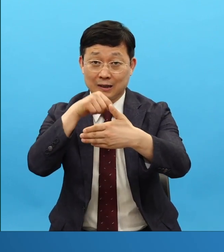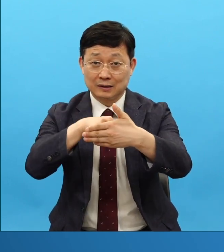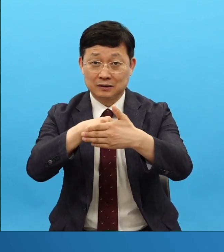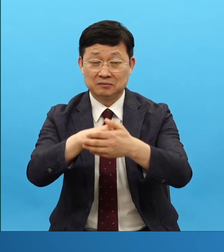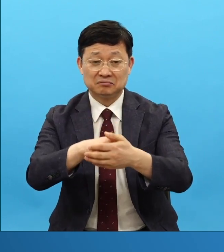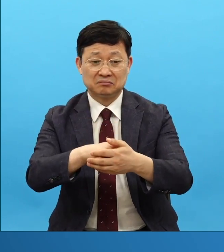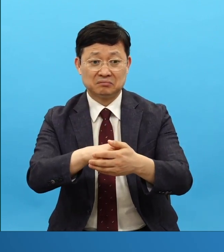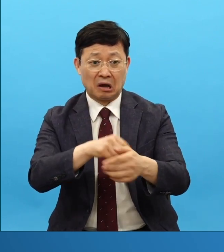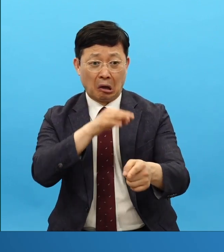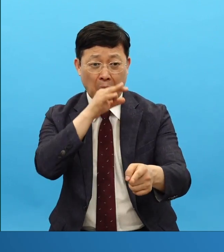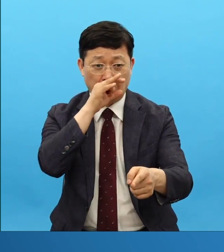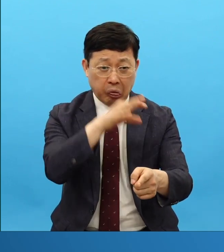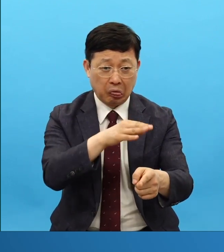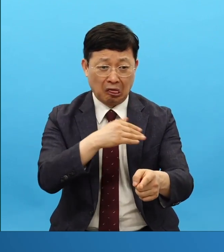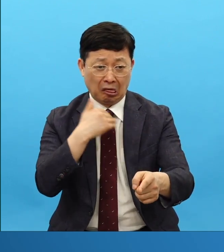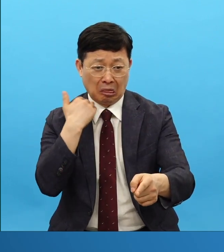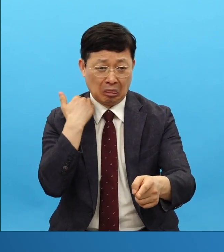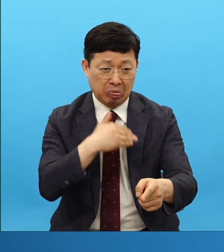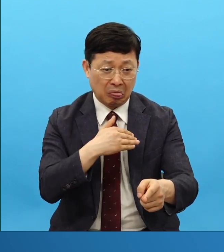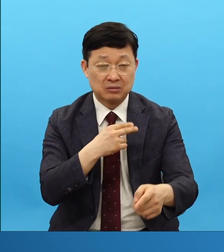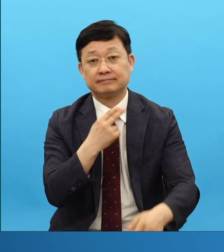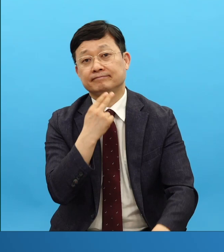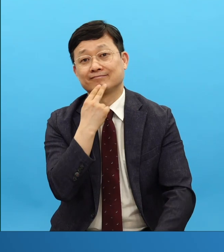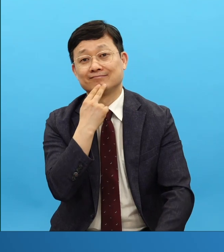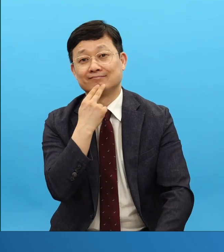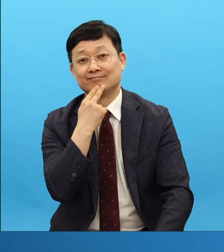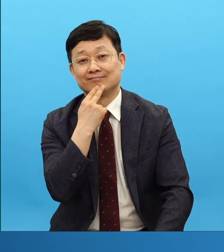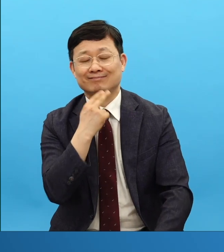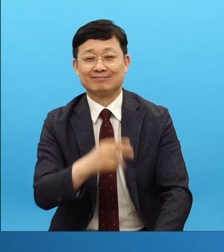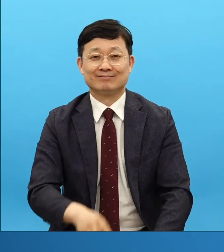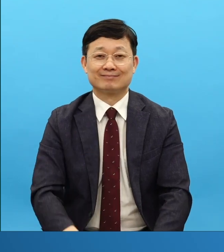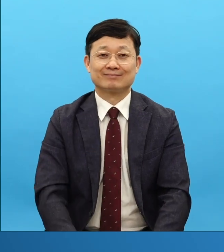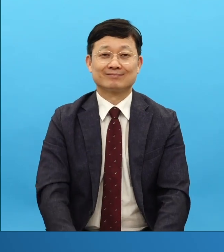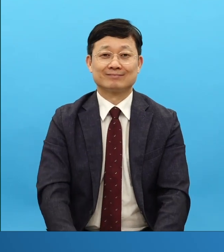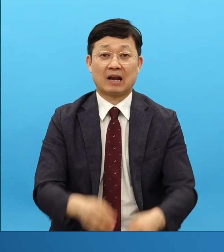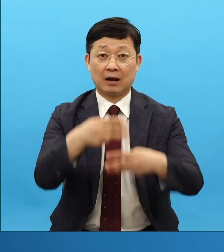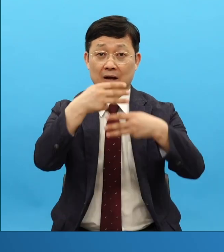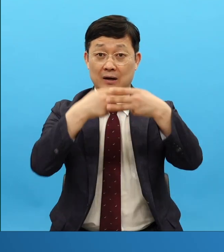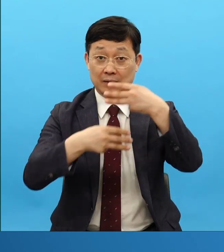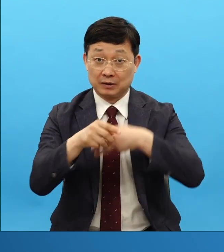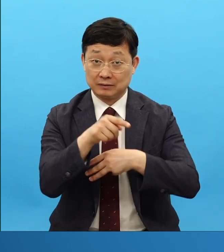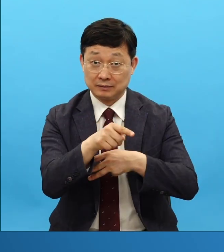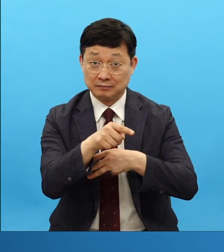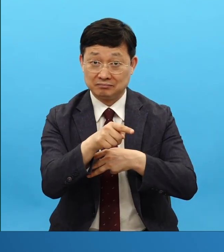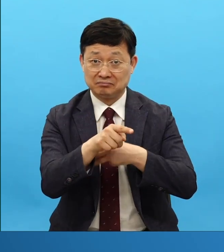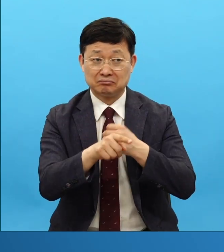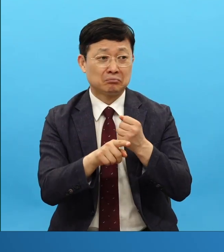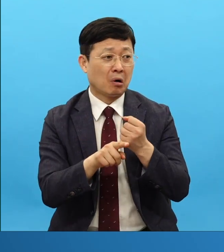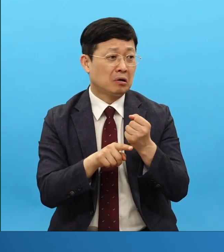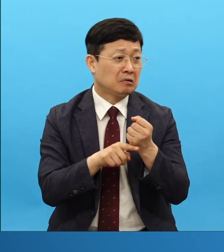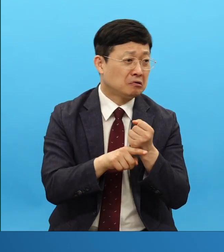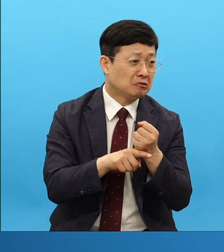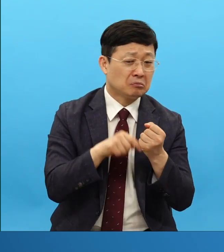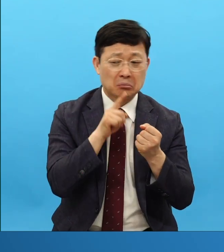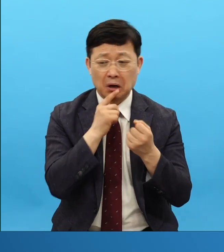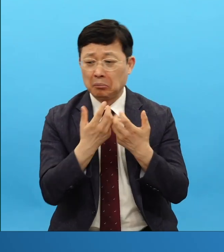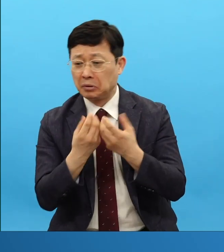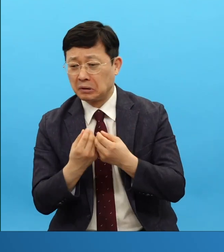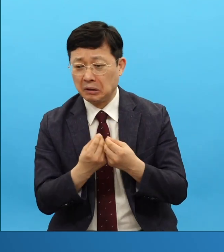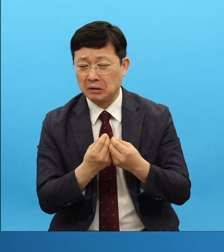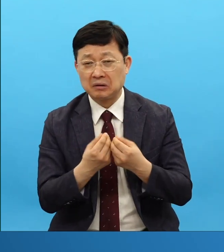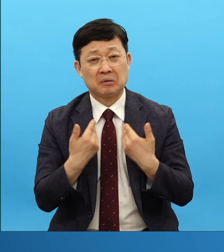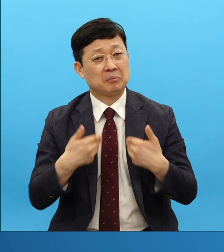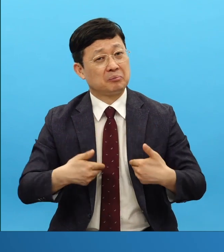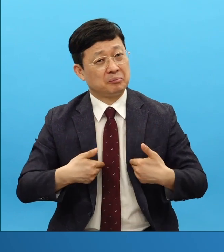불가능 없습니다. And remnants in Christ, there is no impossibility. 렘넌트는 이유 없습니다. There is no reason for